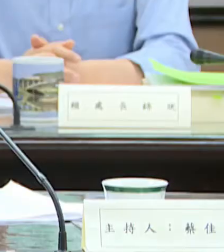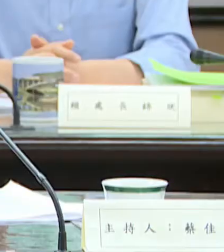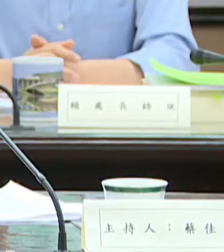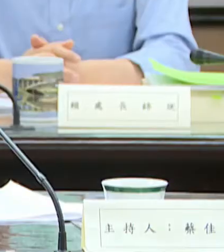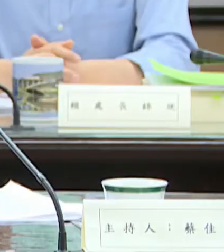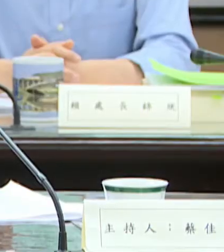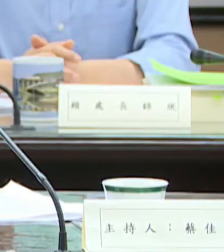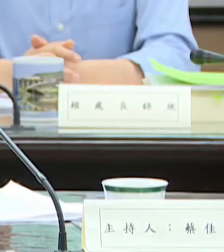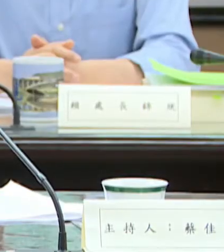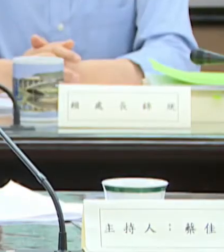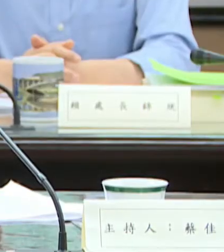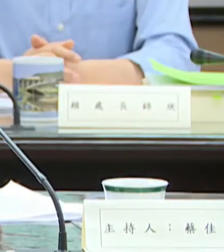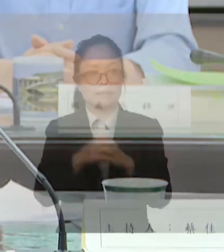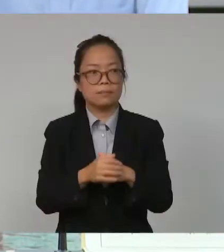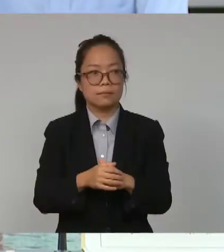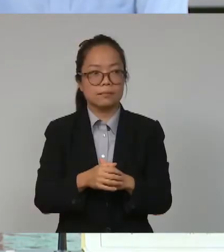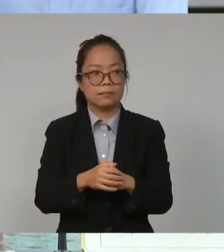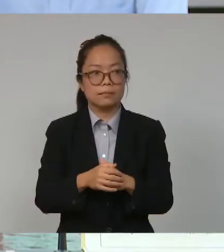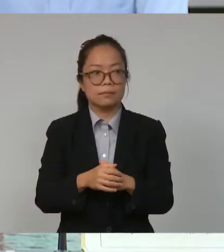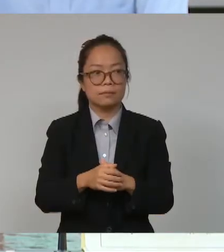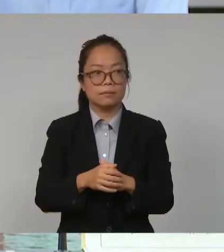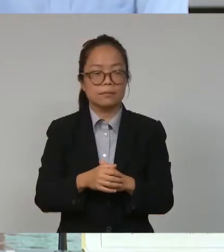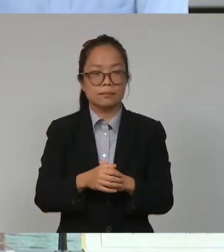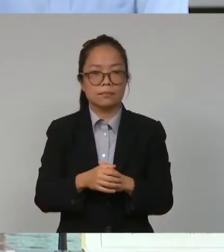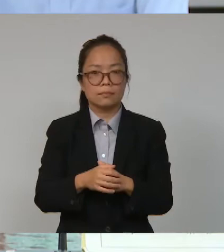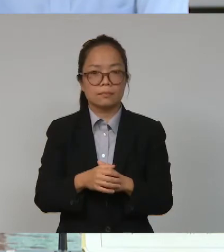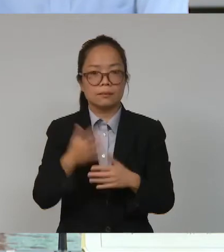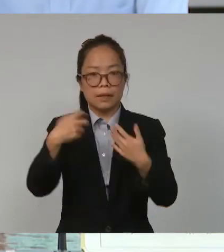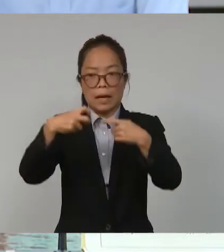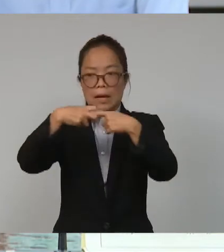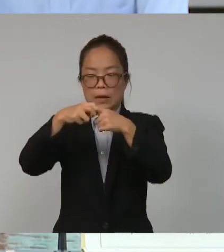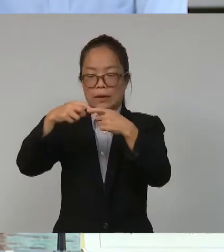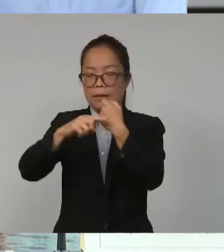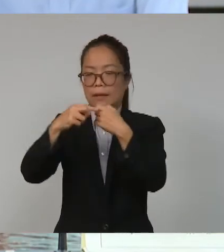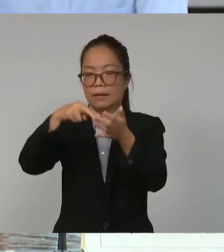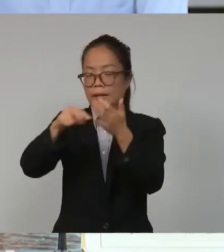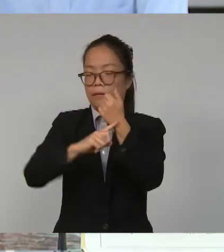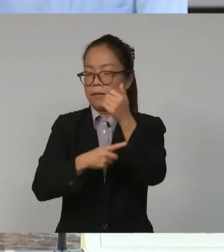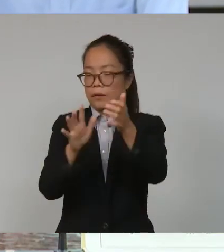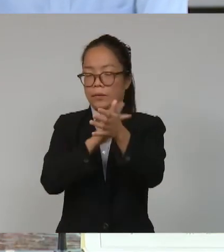那谢谢提案李正，那请李立伟发言。